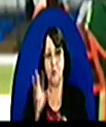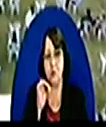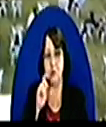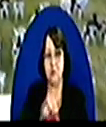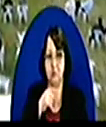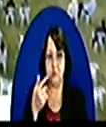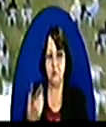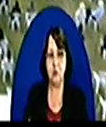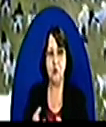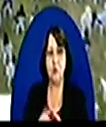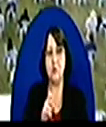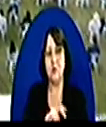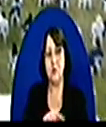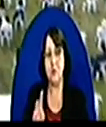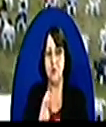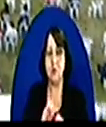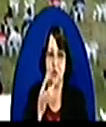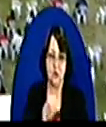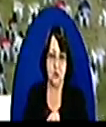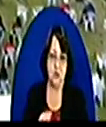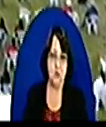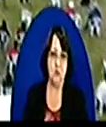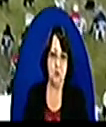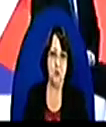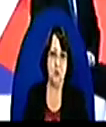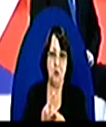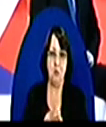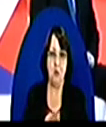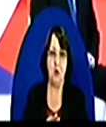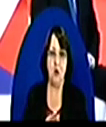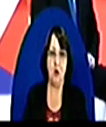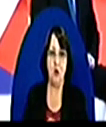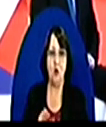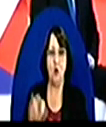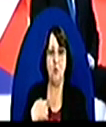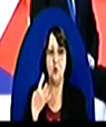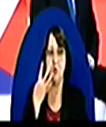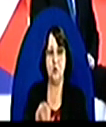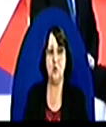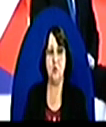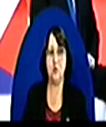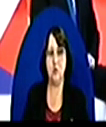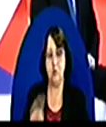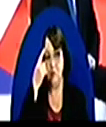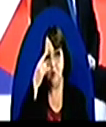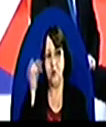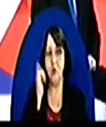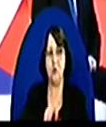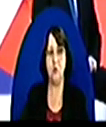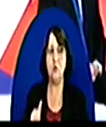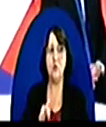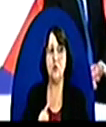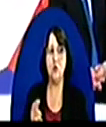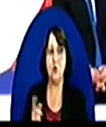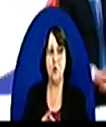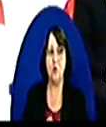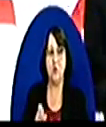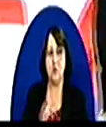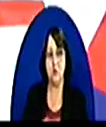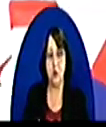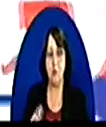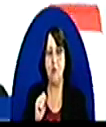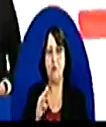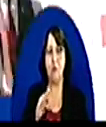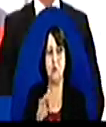ерөнхий сайд онцоллоо. Зам тээврийн мэдлэлийн хоо өнгөрсөн 4 жилийн хугацаанд Монгол улсын одоо төмөр замын бодлого, авто